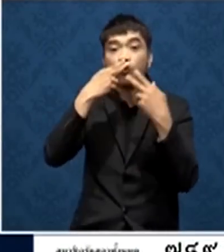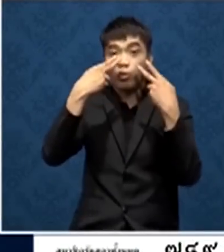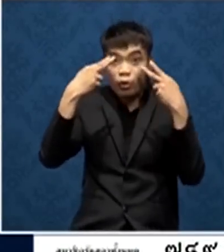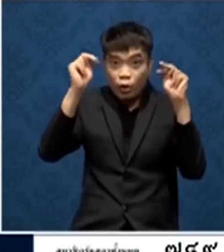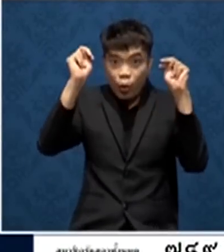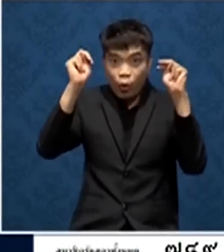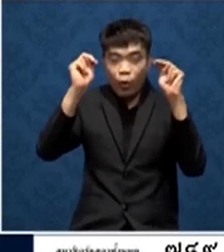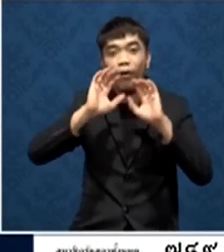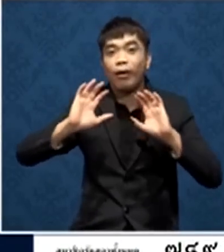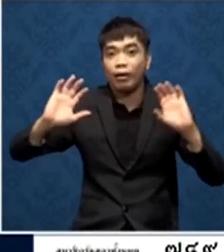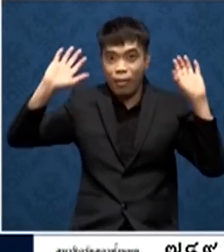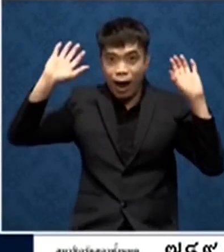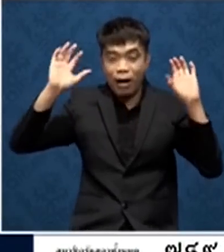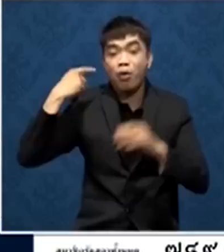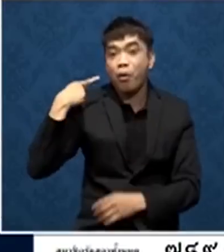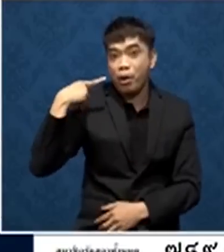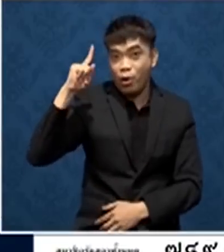ประโยชน์ของรัฐบาล